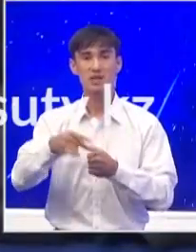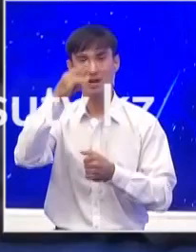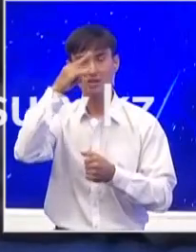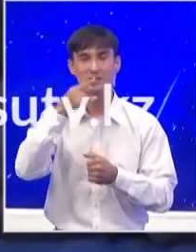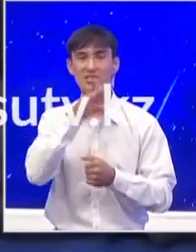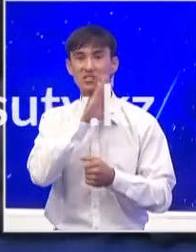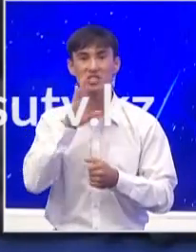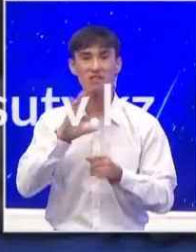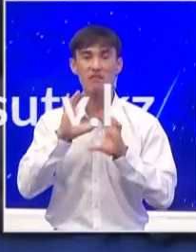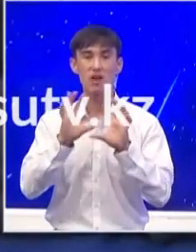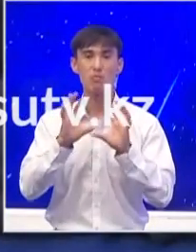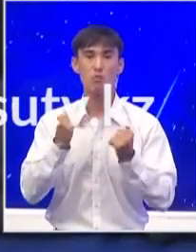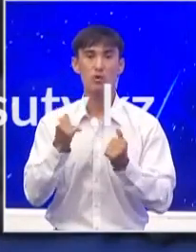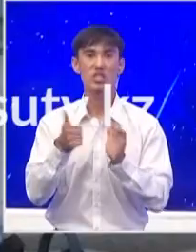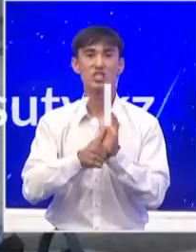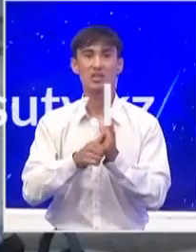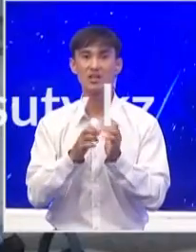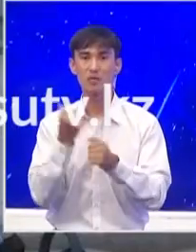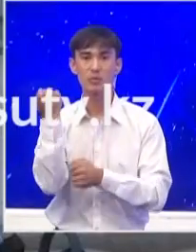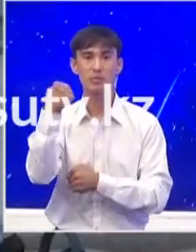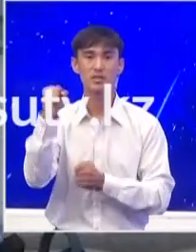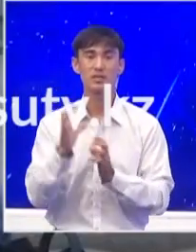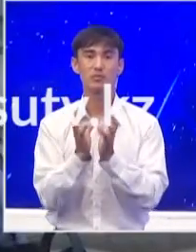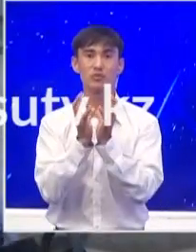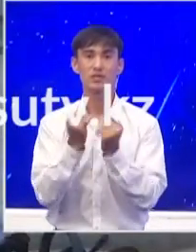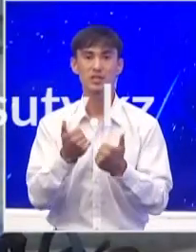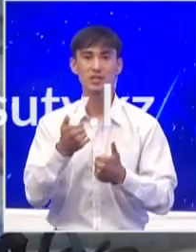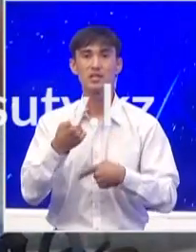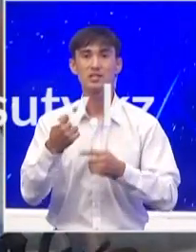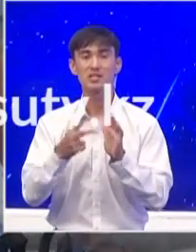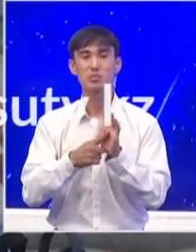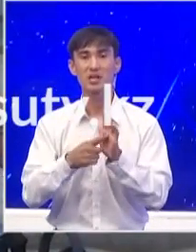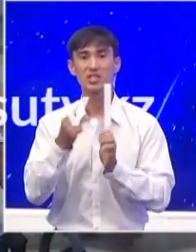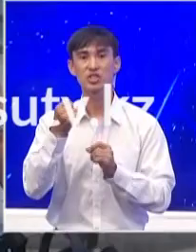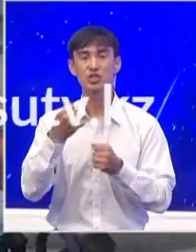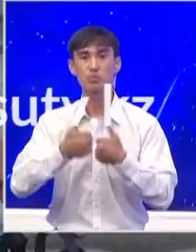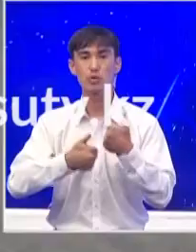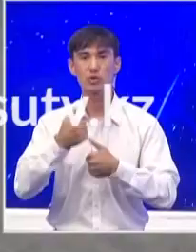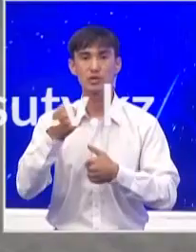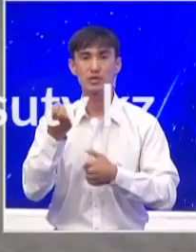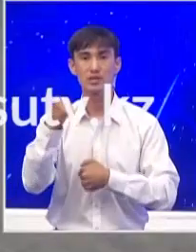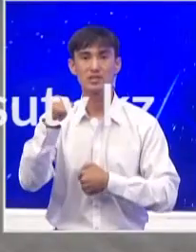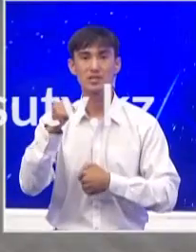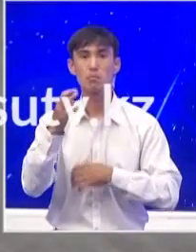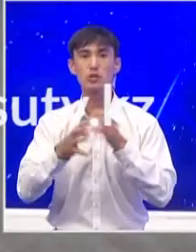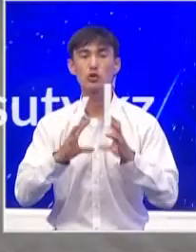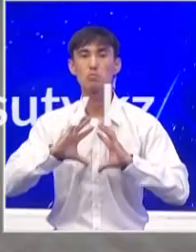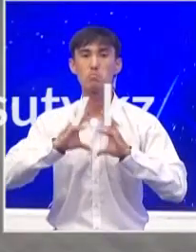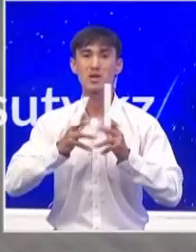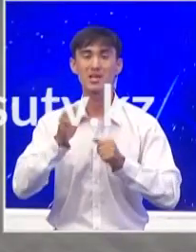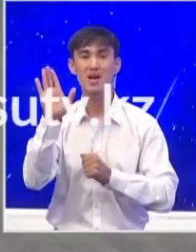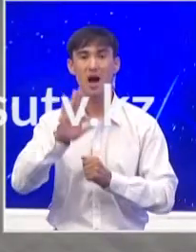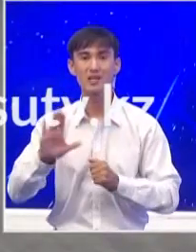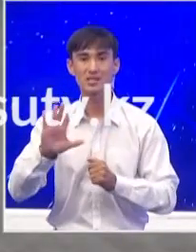волейбола шестикратный обладатели главного трофея нынешних состязаний силикатный чемпиона страны призеры мира и азии по